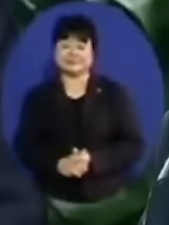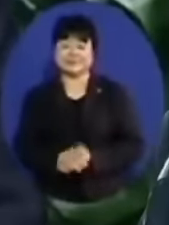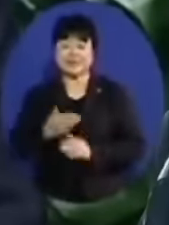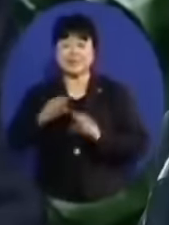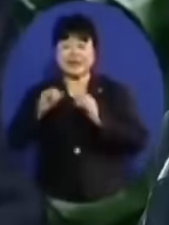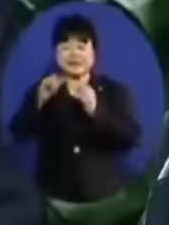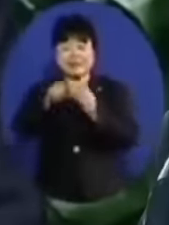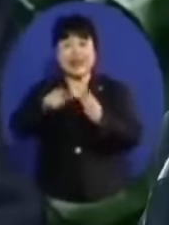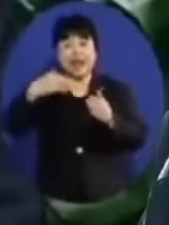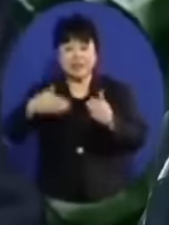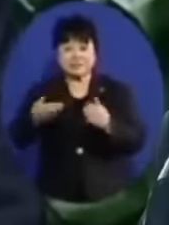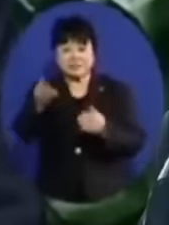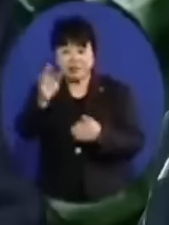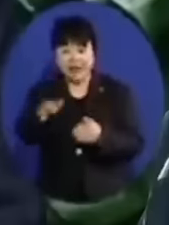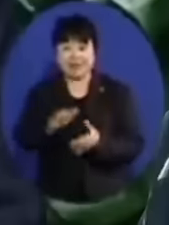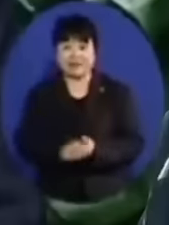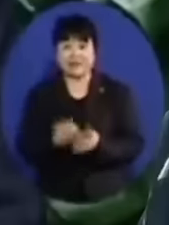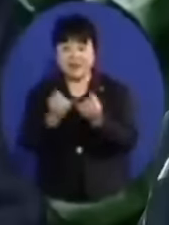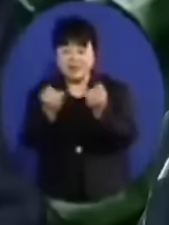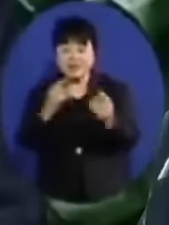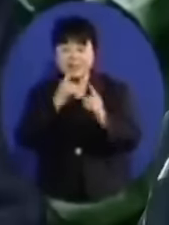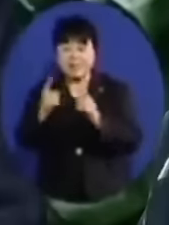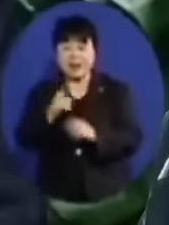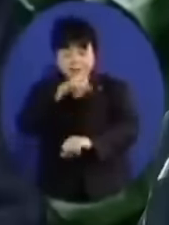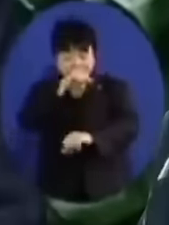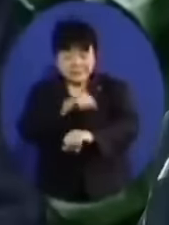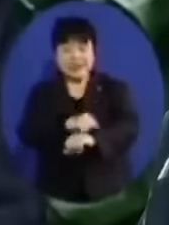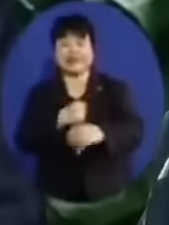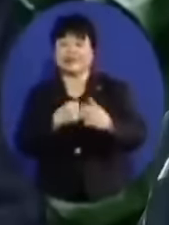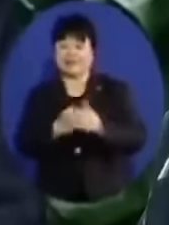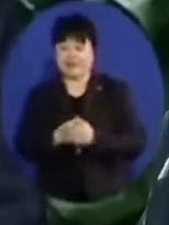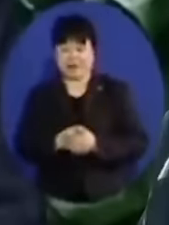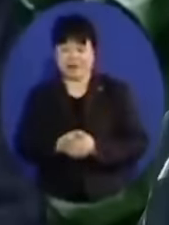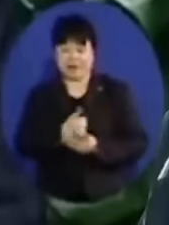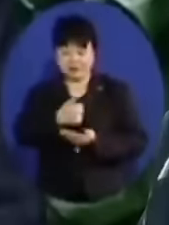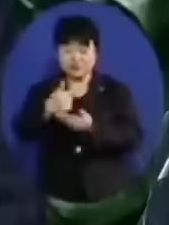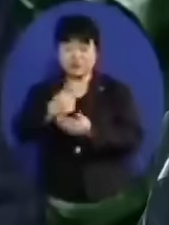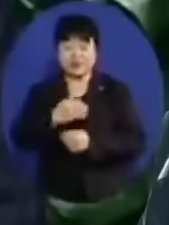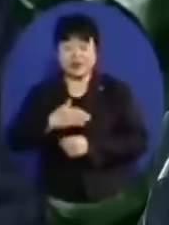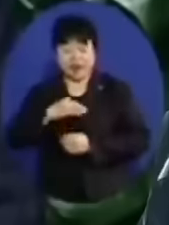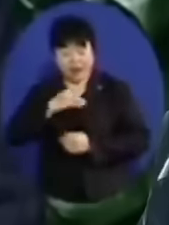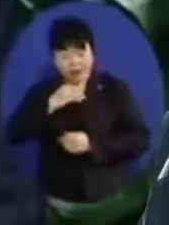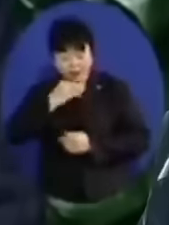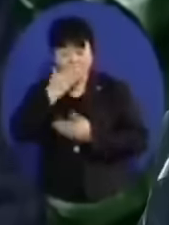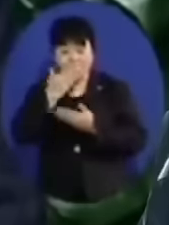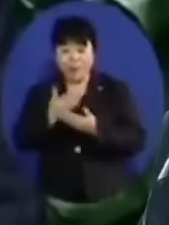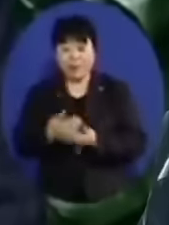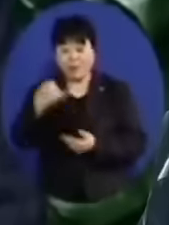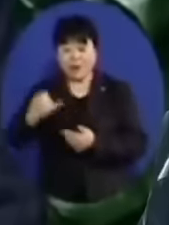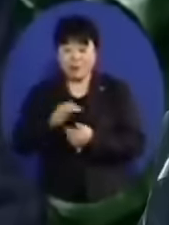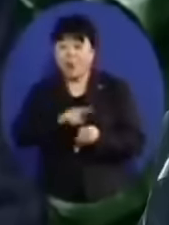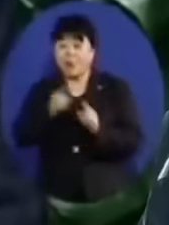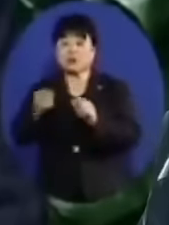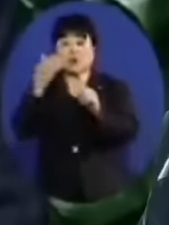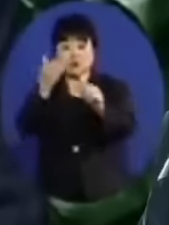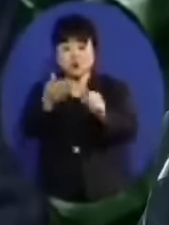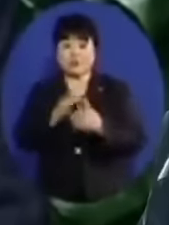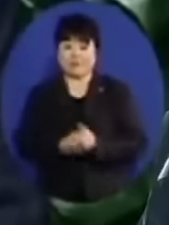이방인의 때가 아닌데도 불구하고 그 말 한마디에 주님이 감동하셔서 그 딸을